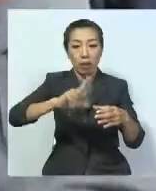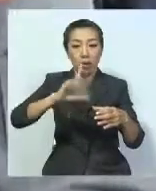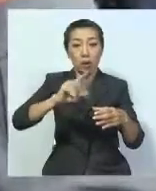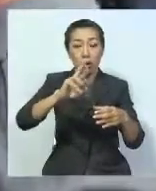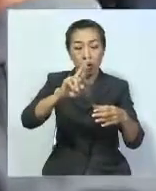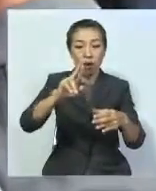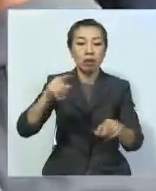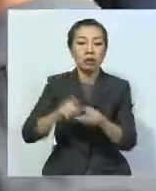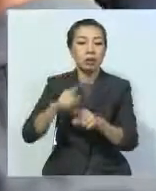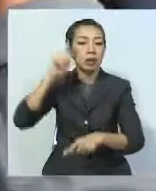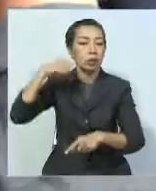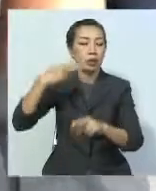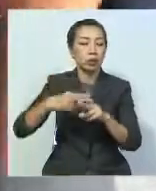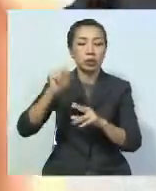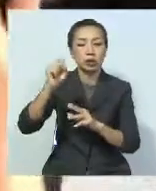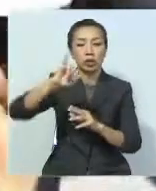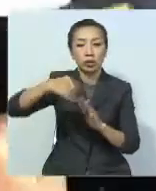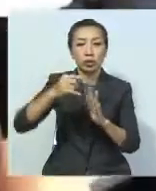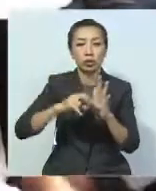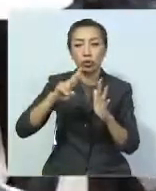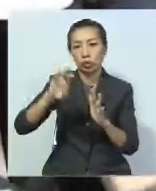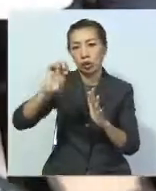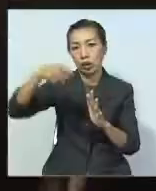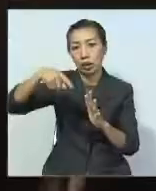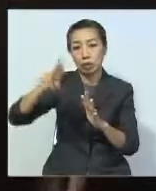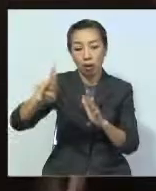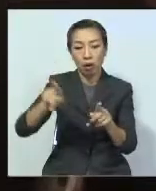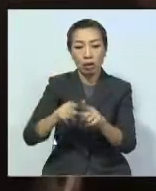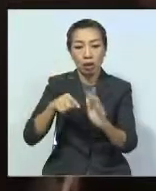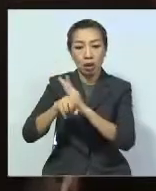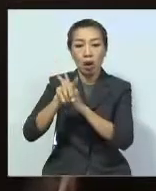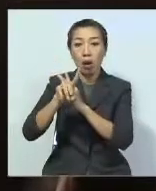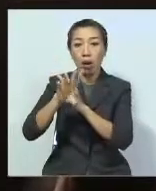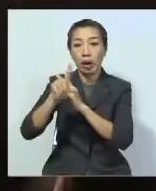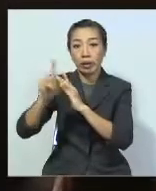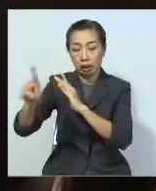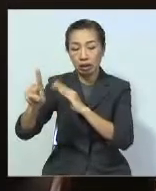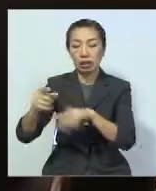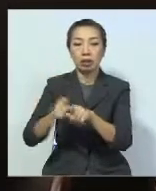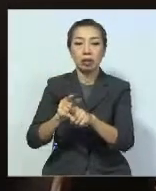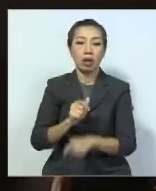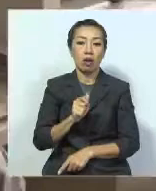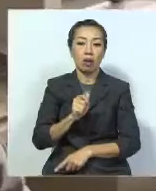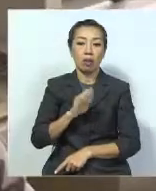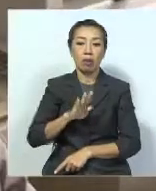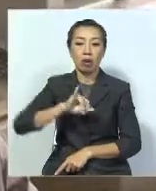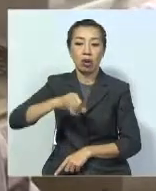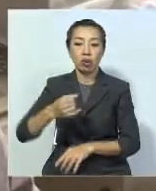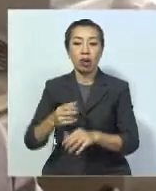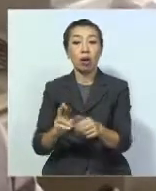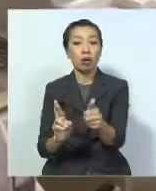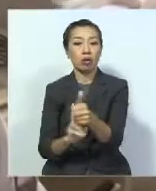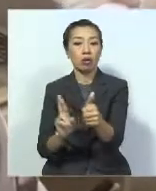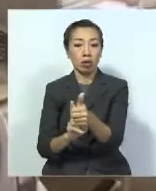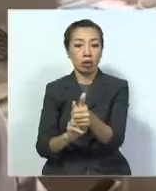จุรีพรสินทุพไพรรองนายกองค์การบริหารส่วนจังหวัดร้อยเอ็ดซึ่งคนนี้เนี่ยเป็นน้องสาวของน